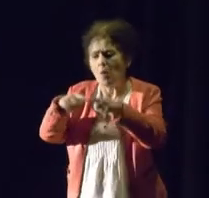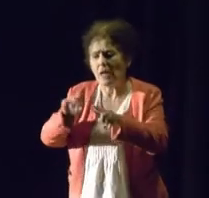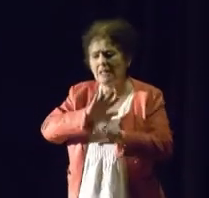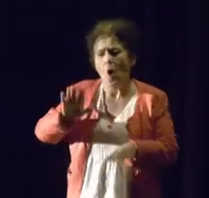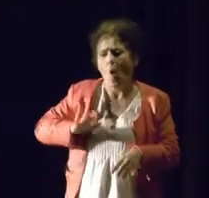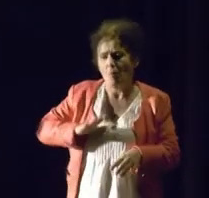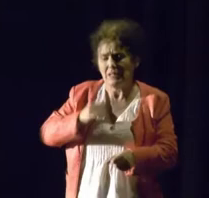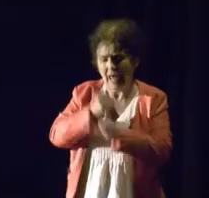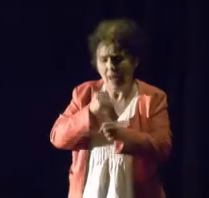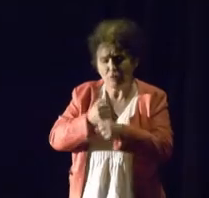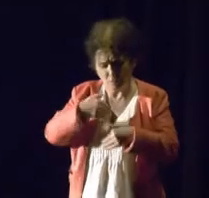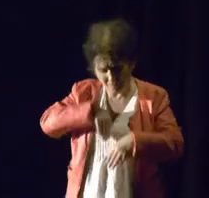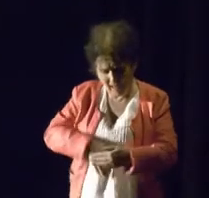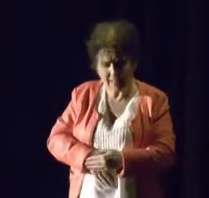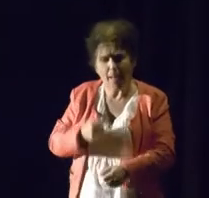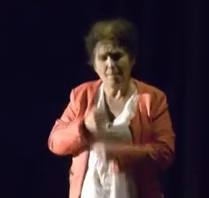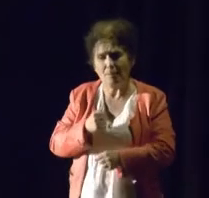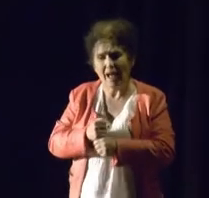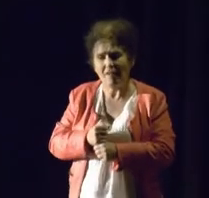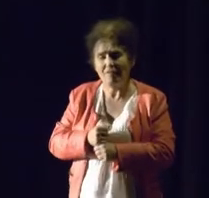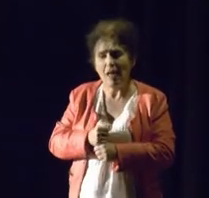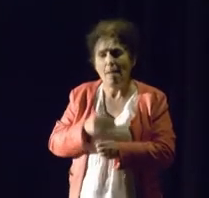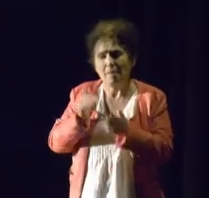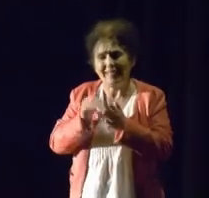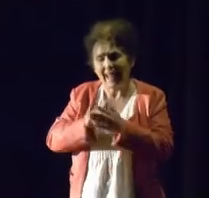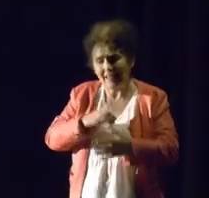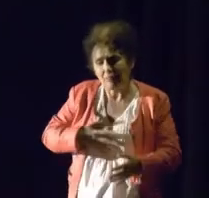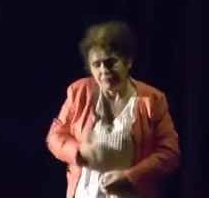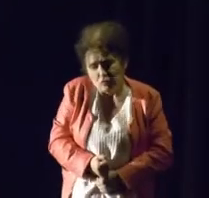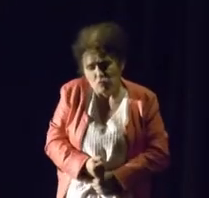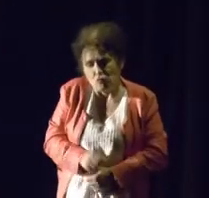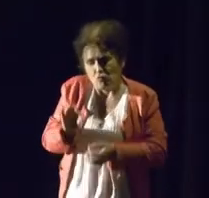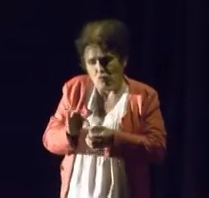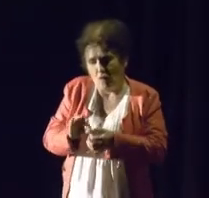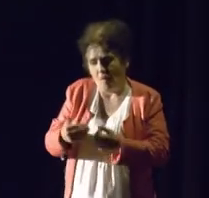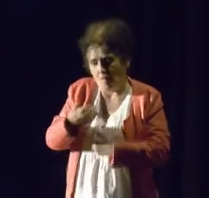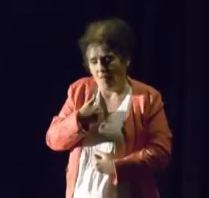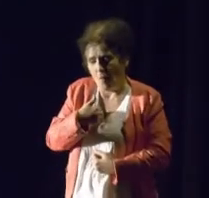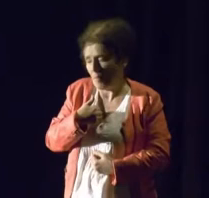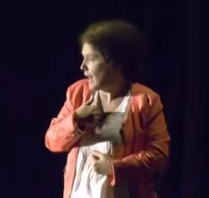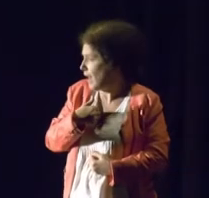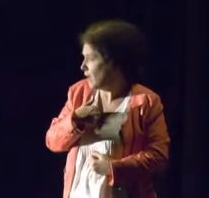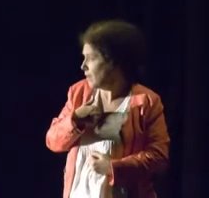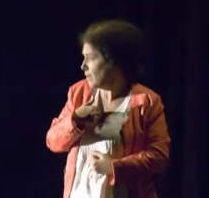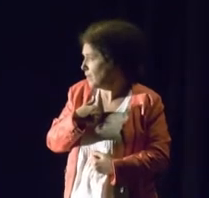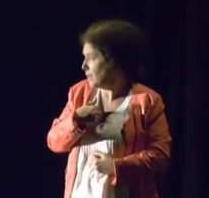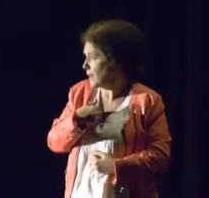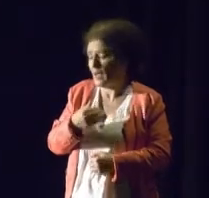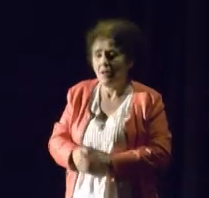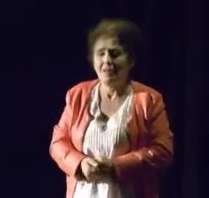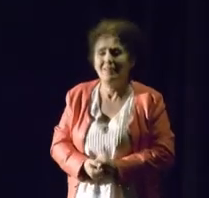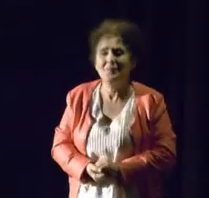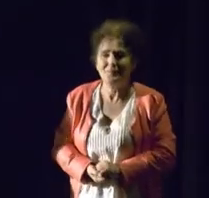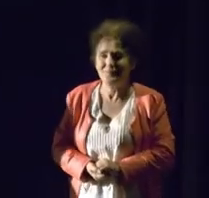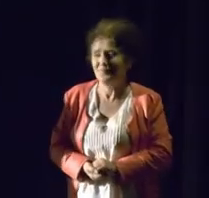страшни работи што ми ги прави, ме тера да не го побацувам, туку да го држам во мене. Мислам, тоа е многу, ви викам елиен.